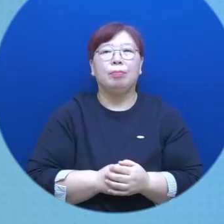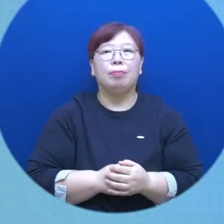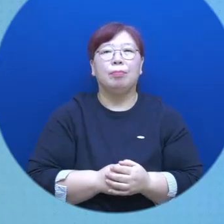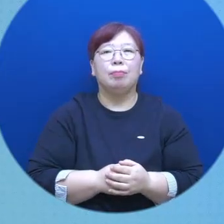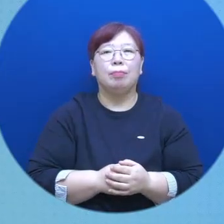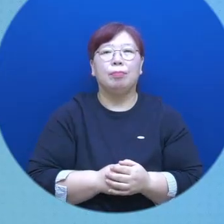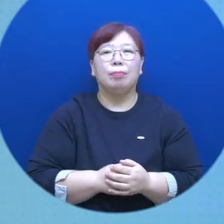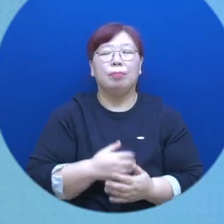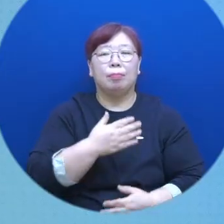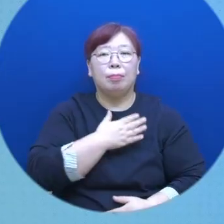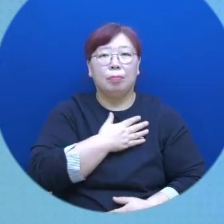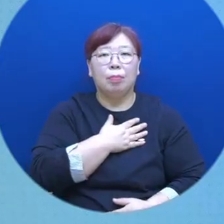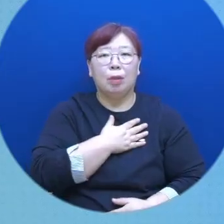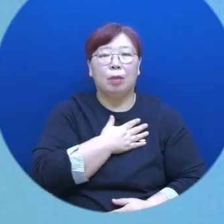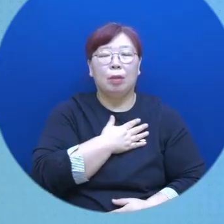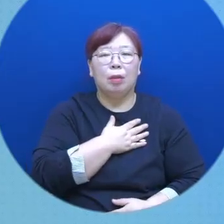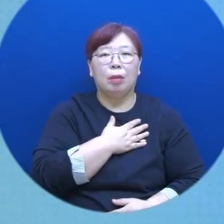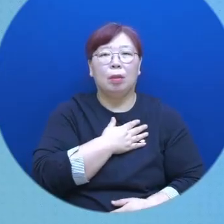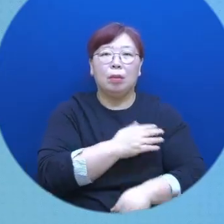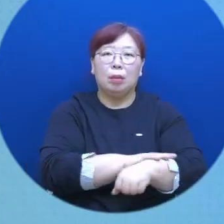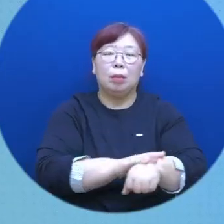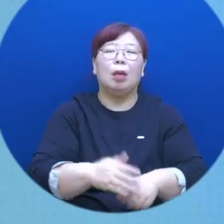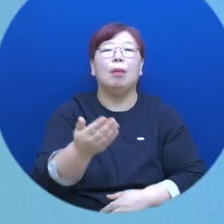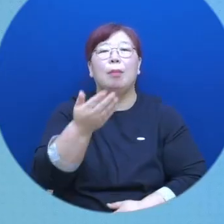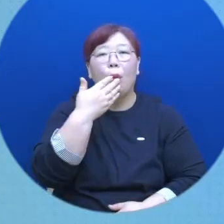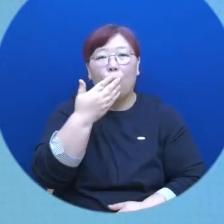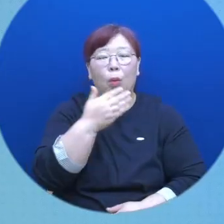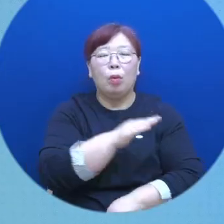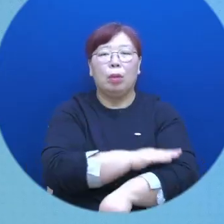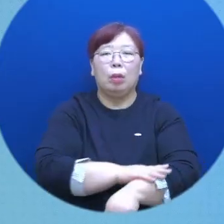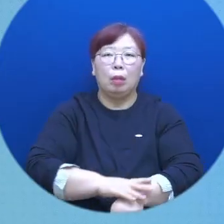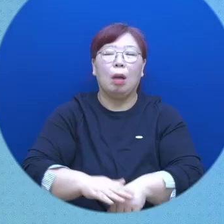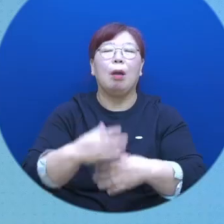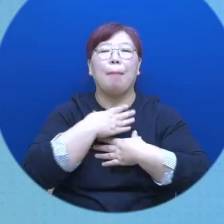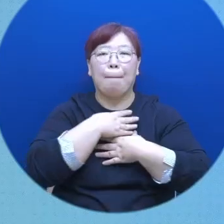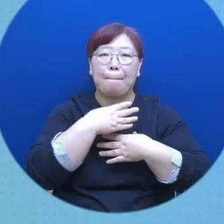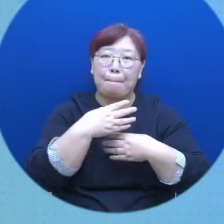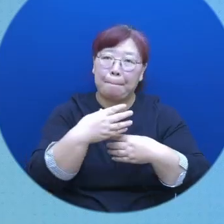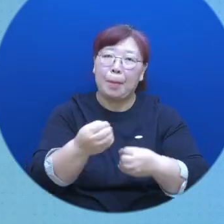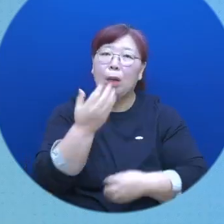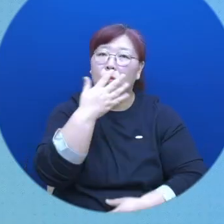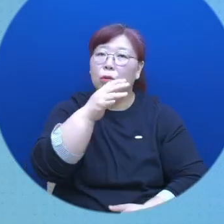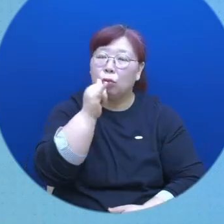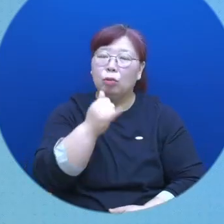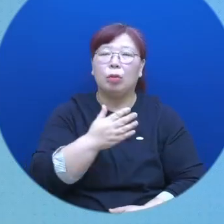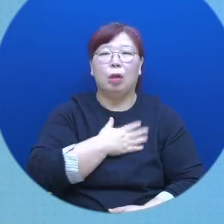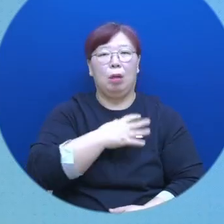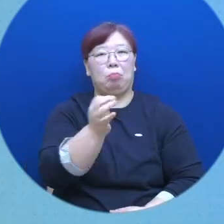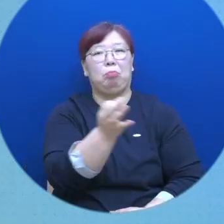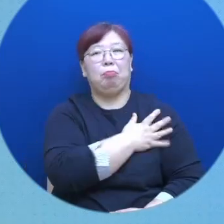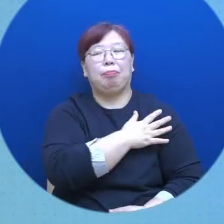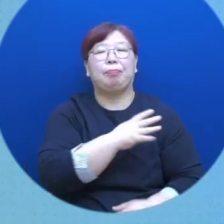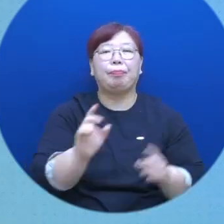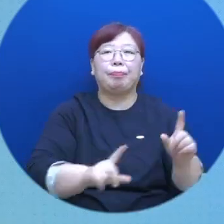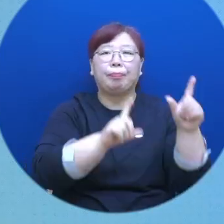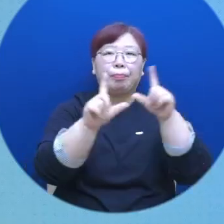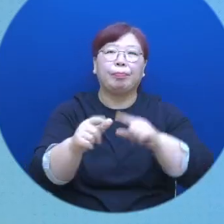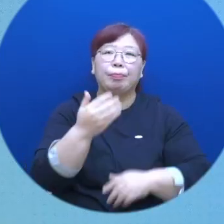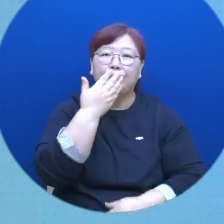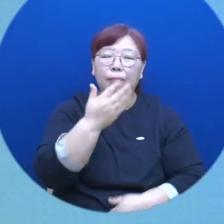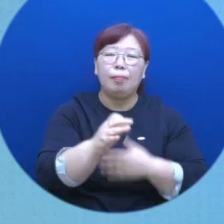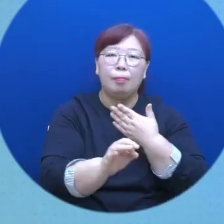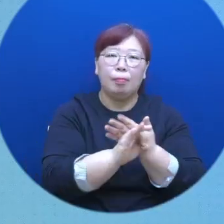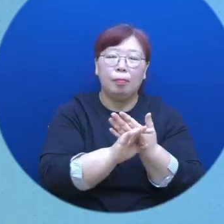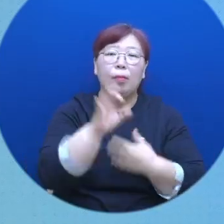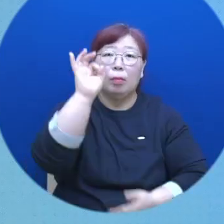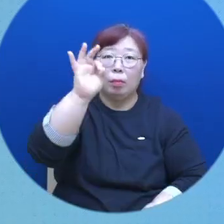내가 잘 먹을 수 있고 내가 편할 수 있고 내가 럭셔리 할 수 있는 그런 곳에 그 돈을